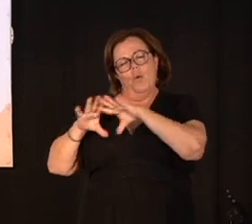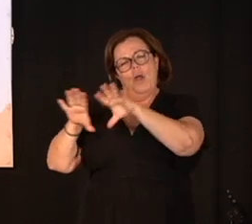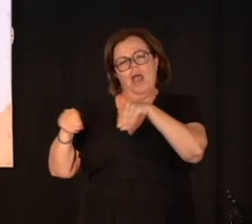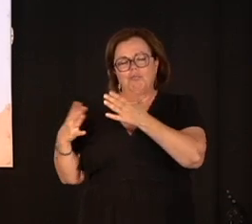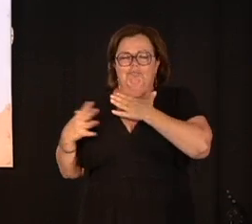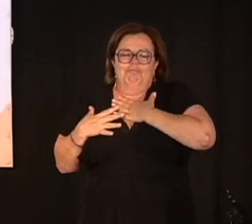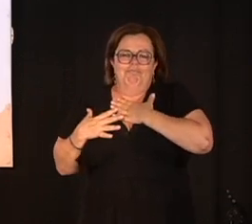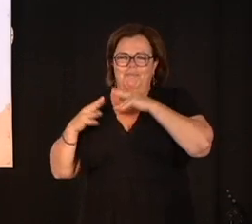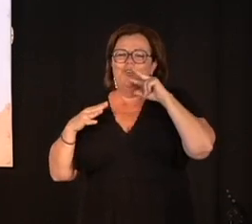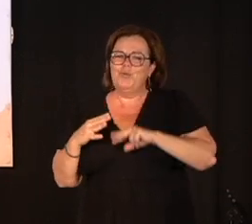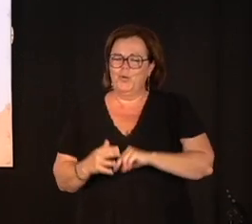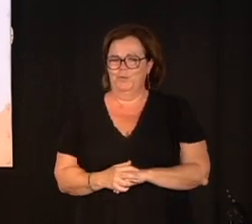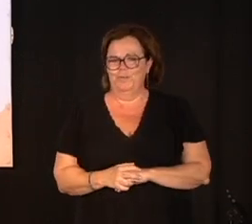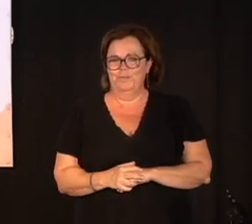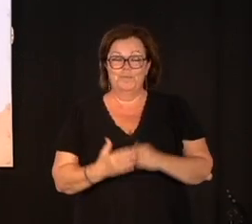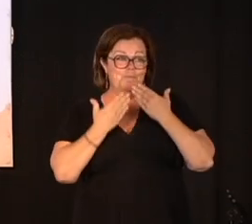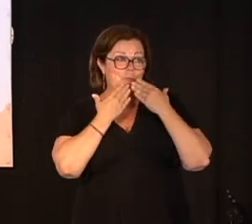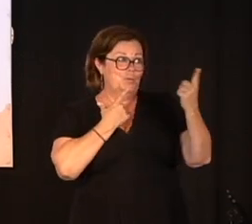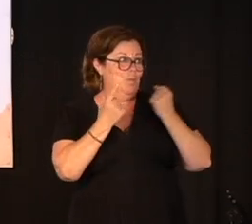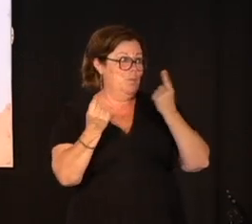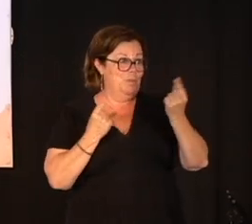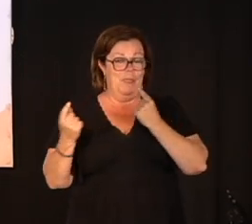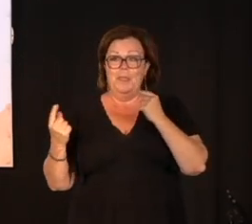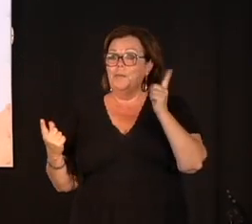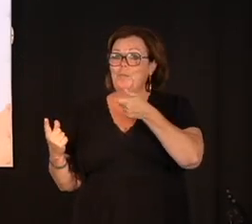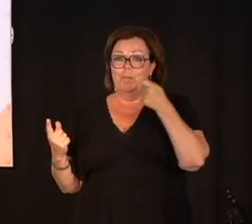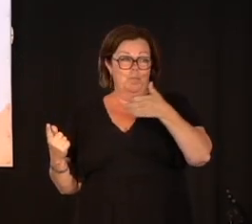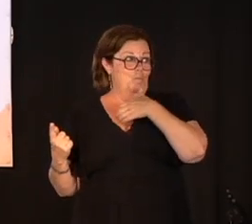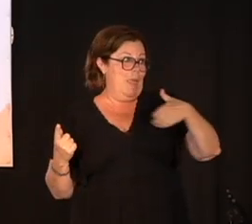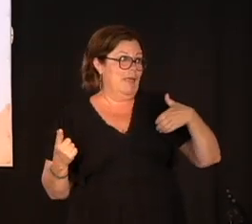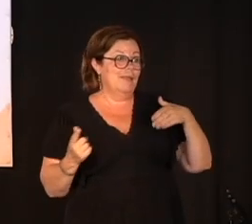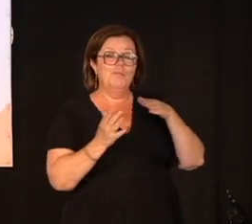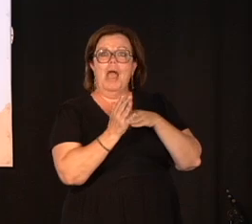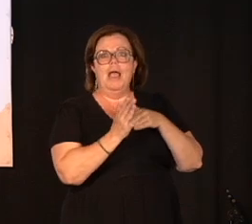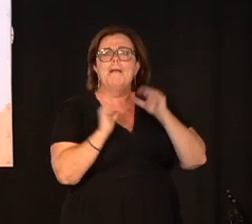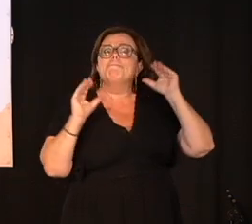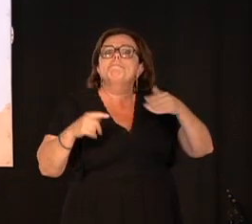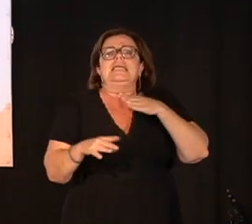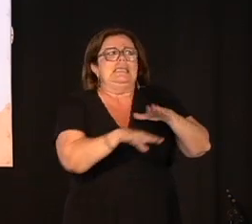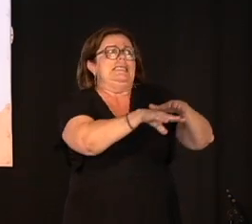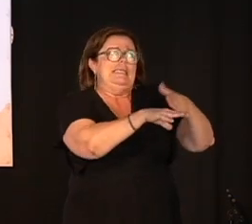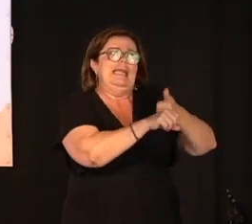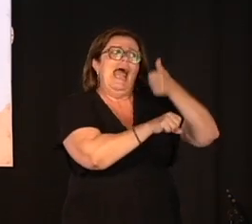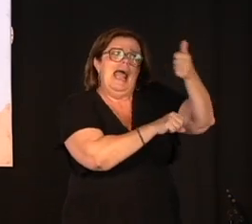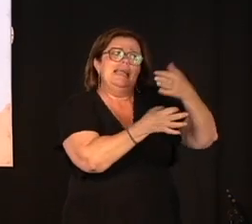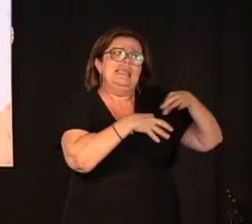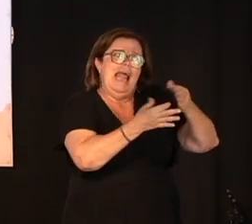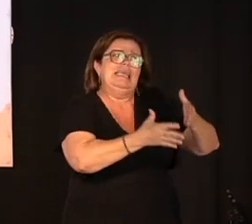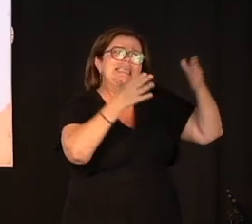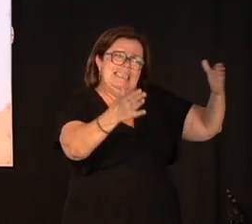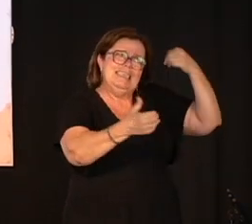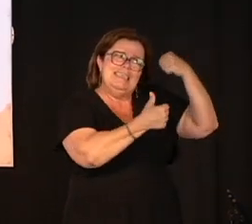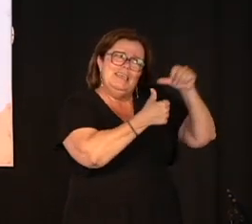chaleureusement. Merci aussi à nos partenaires et bien évidemment la mairie de Marseille, même si il faudrait des salles plus grandes l'an prochain pour